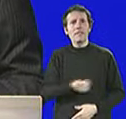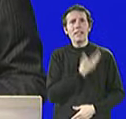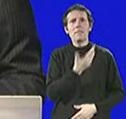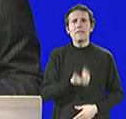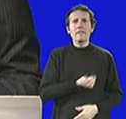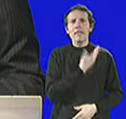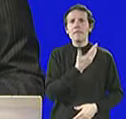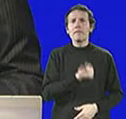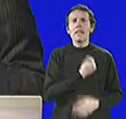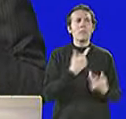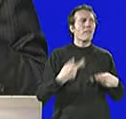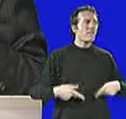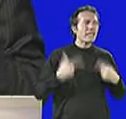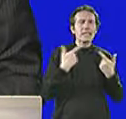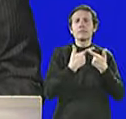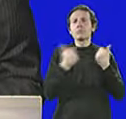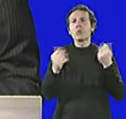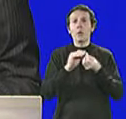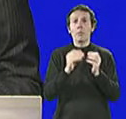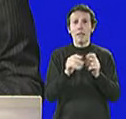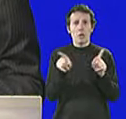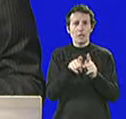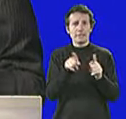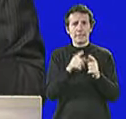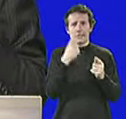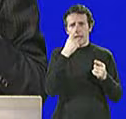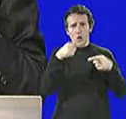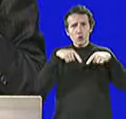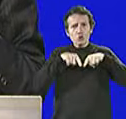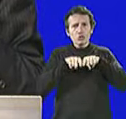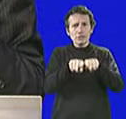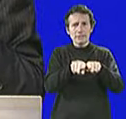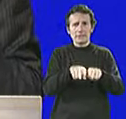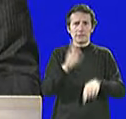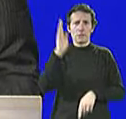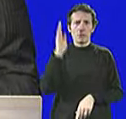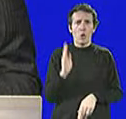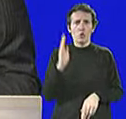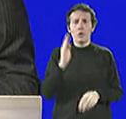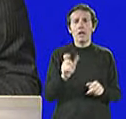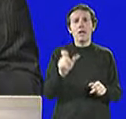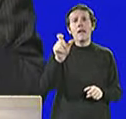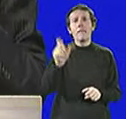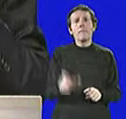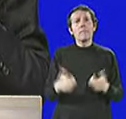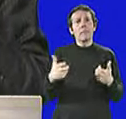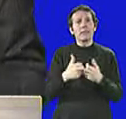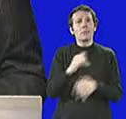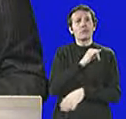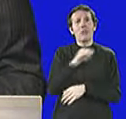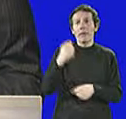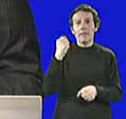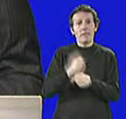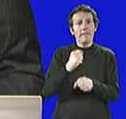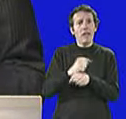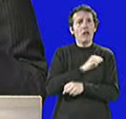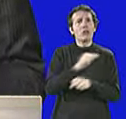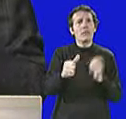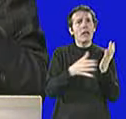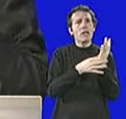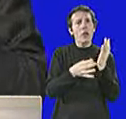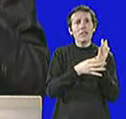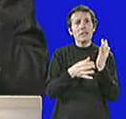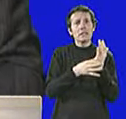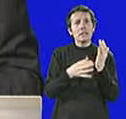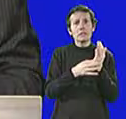vie. Mais elle réclame justice. Elle réclame que celui qui n'a jamais travaillé, qui n'a jamais cotisé, n'ait